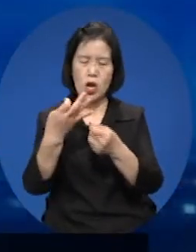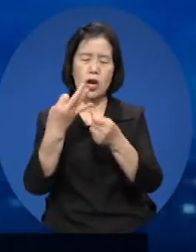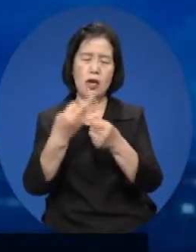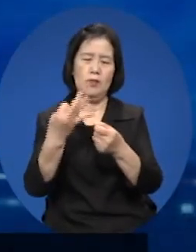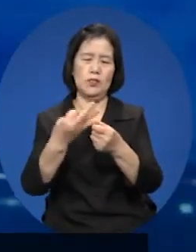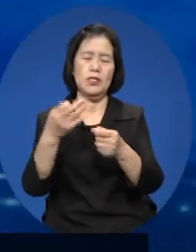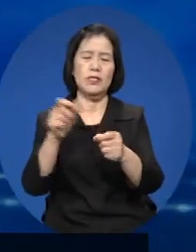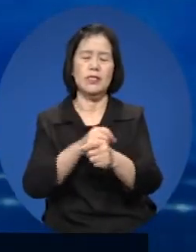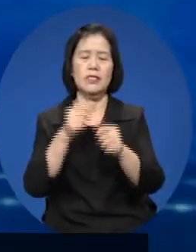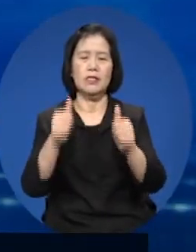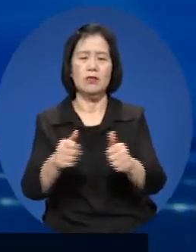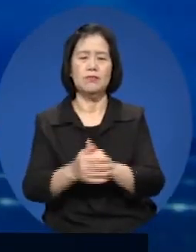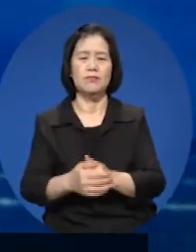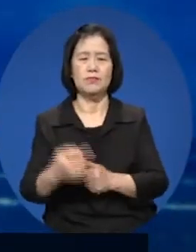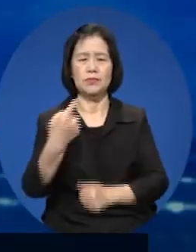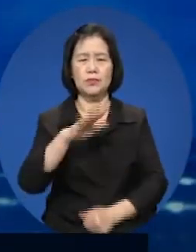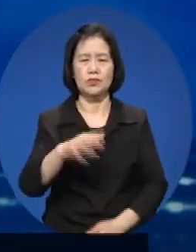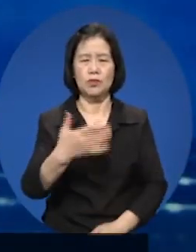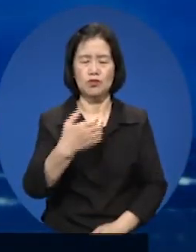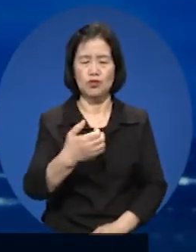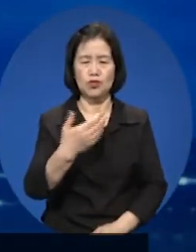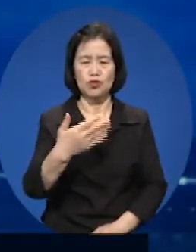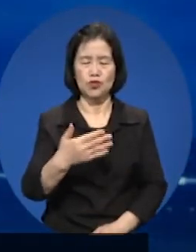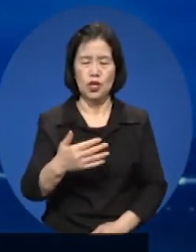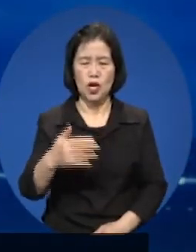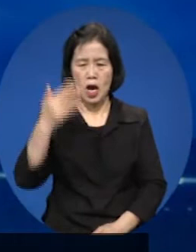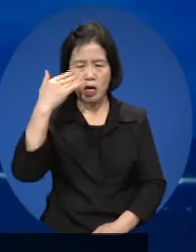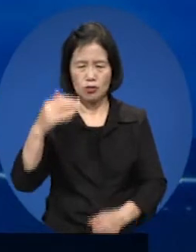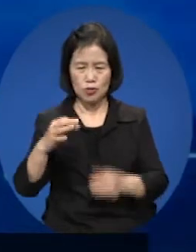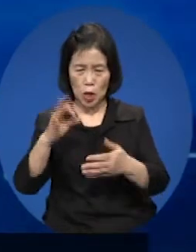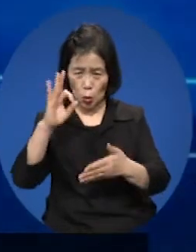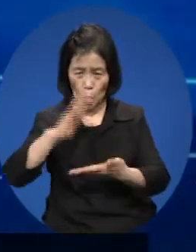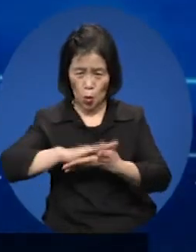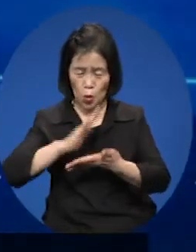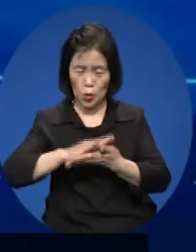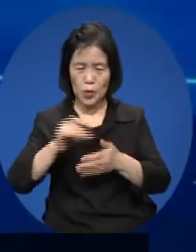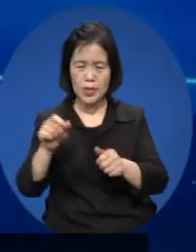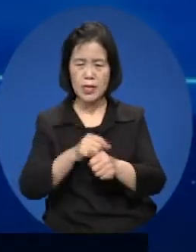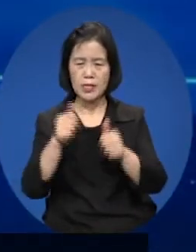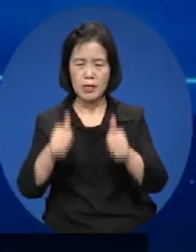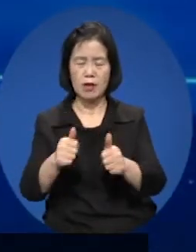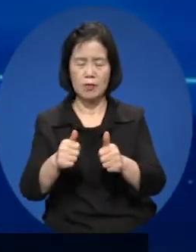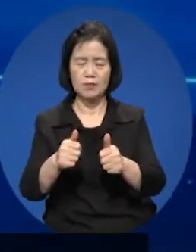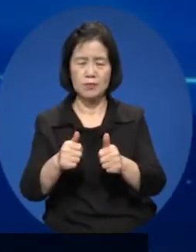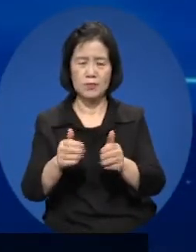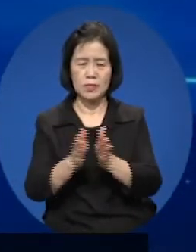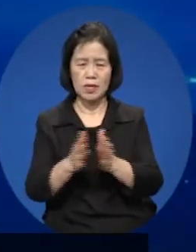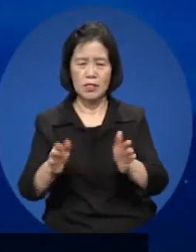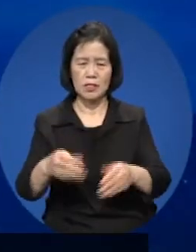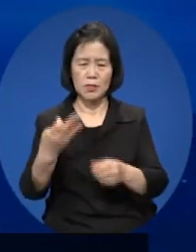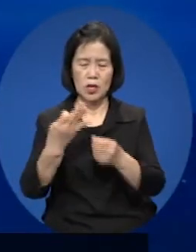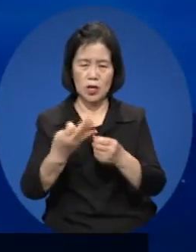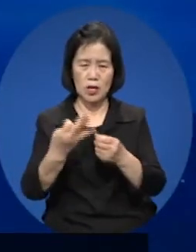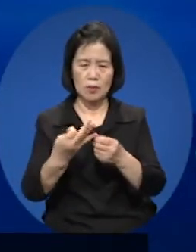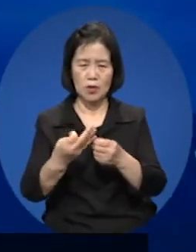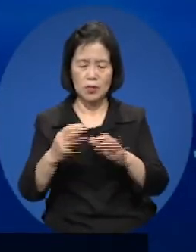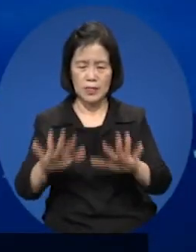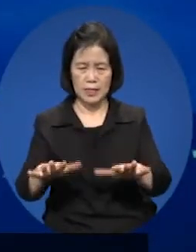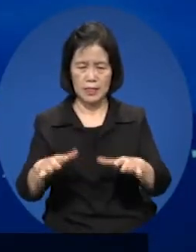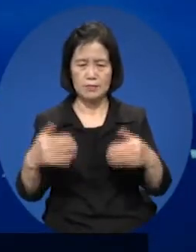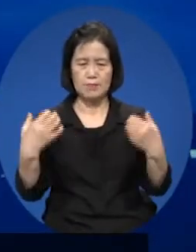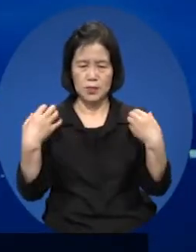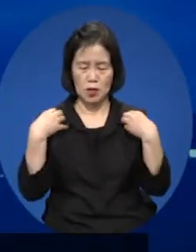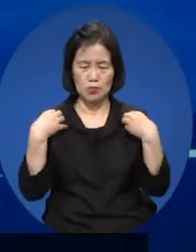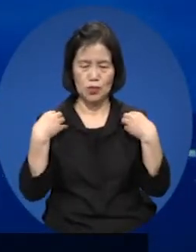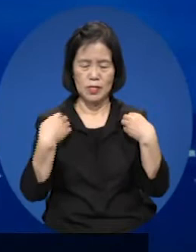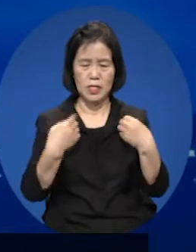것이라고 합니다 사실 99년 을 종 평 3 특검을 시작으로 해서 뭐지 14번째 들어서게 되고 현 정부 들어서는 들어 킹 특검의 유지